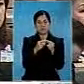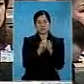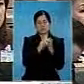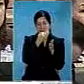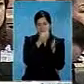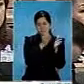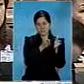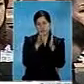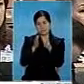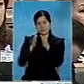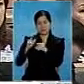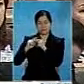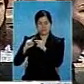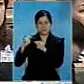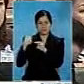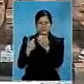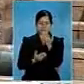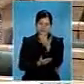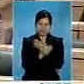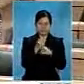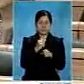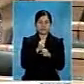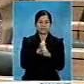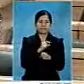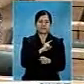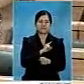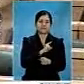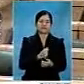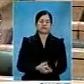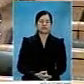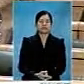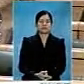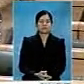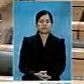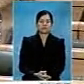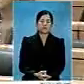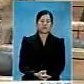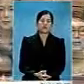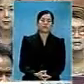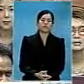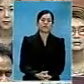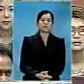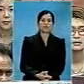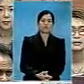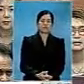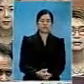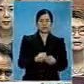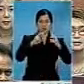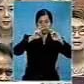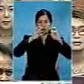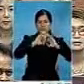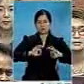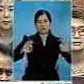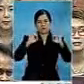พก็จะมีโอกาสได้เข้ามาทำหน้าที่ของเขานอกจากนั้นแล้วสาระสำคัญในร่างนี้อีกนะครับเ